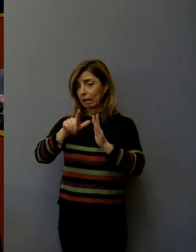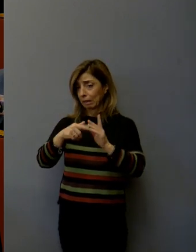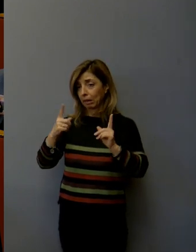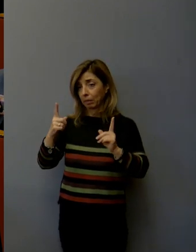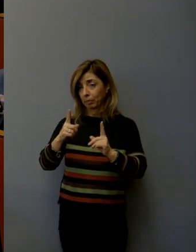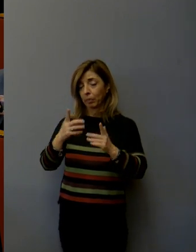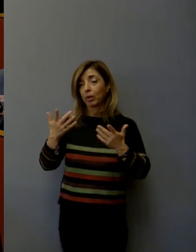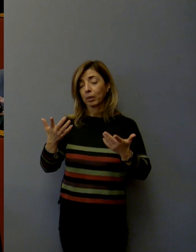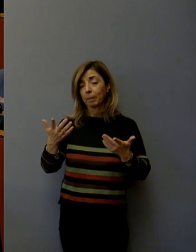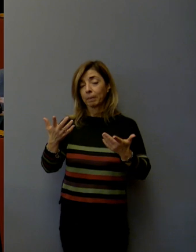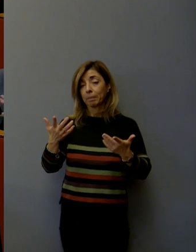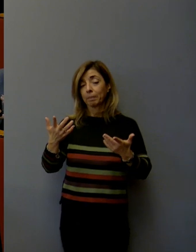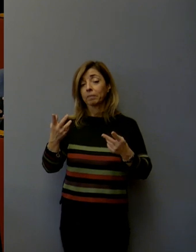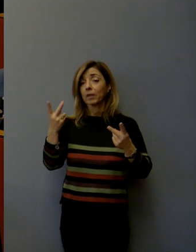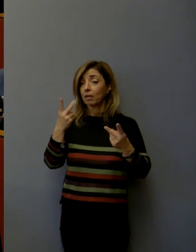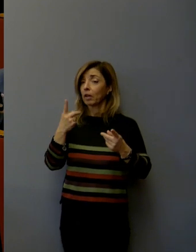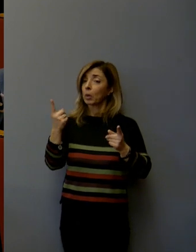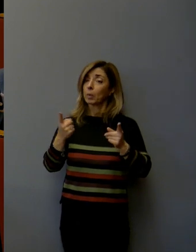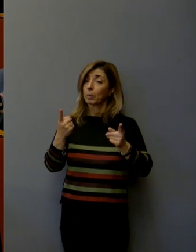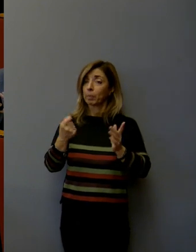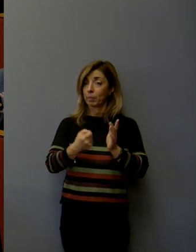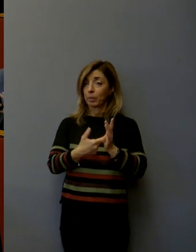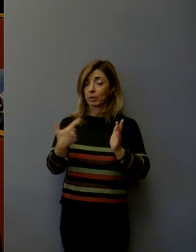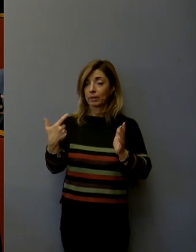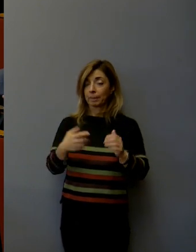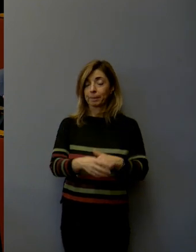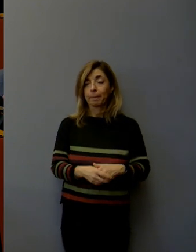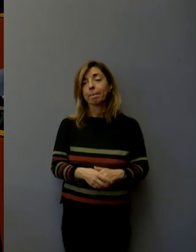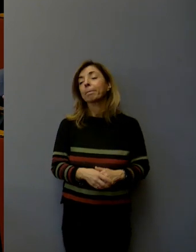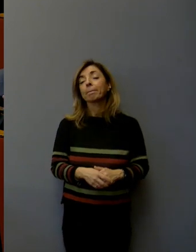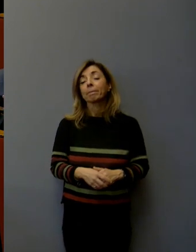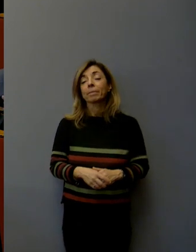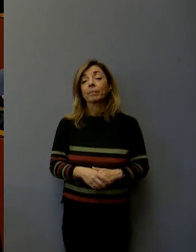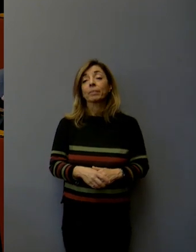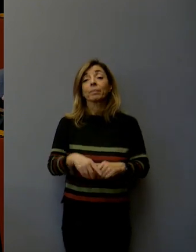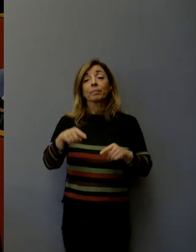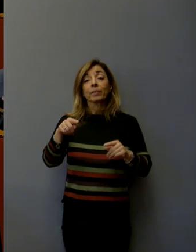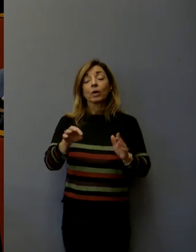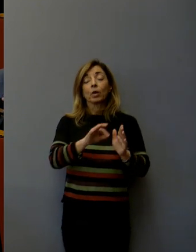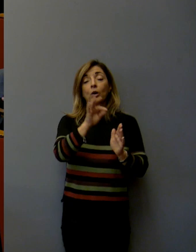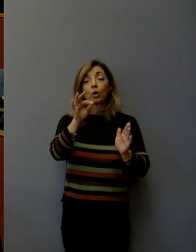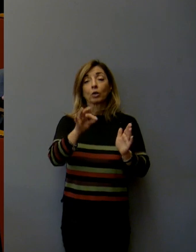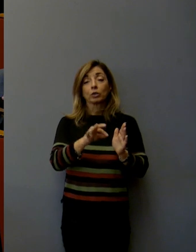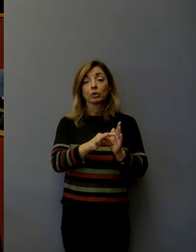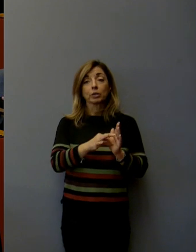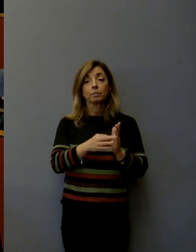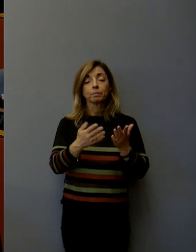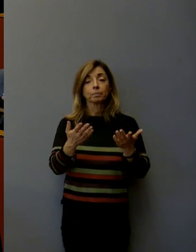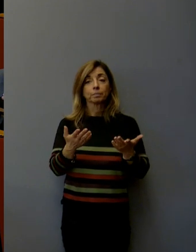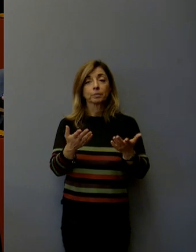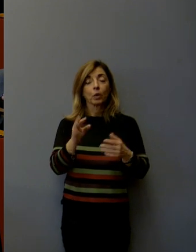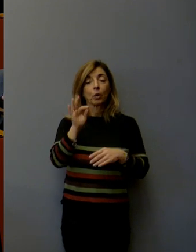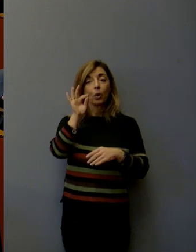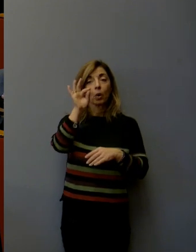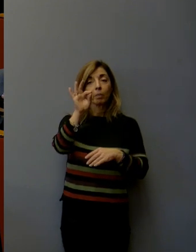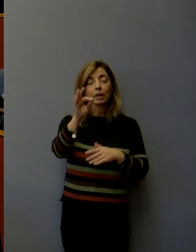è stata come dire un momento importante e in realtà questo dg va nella direzione di rendere